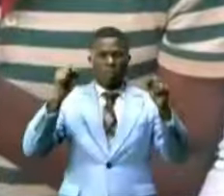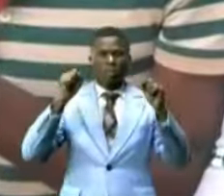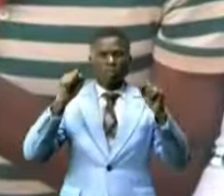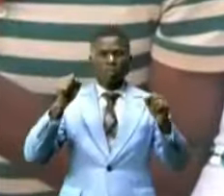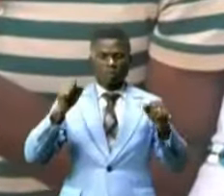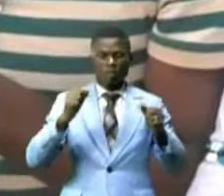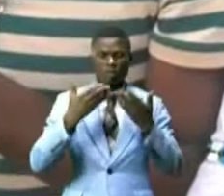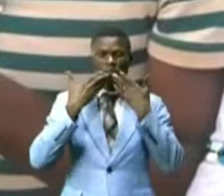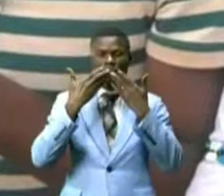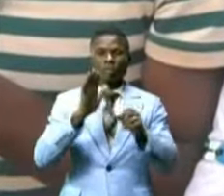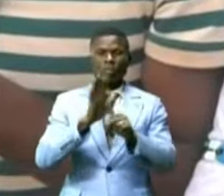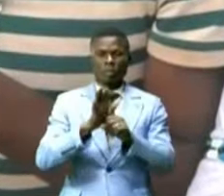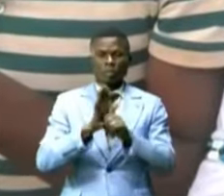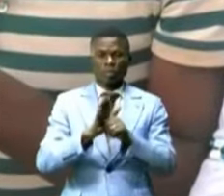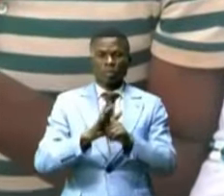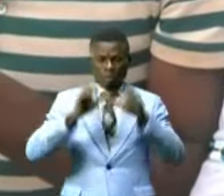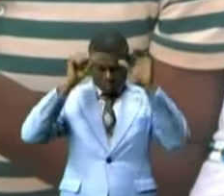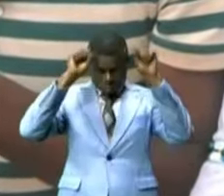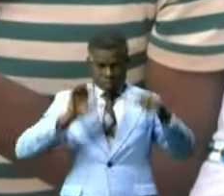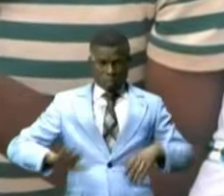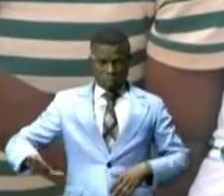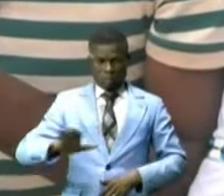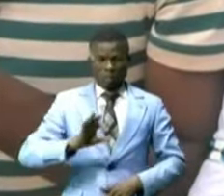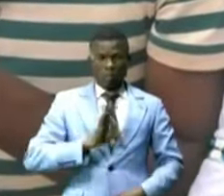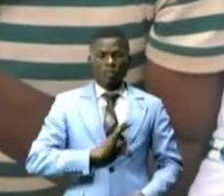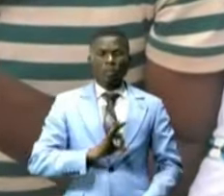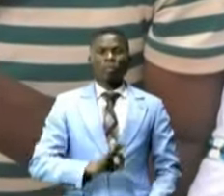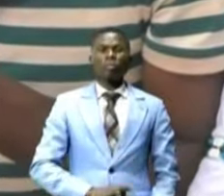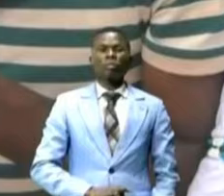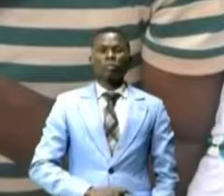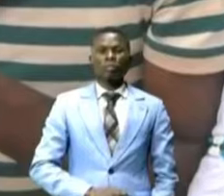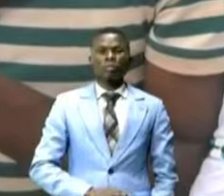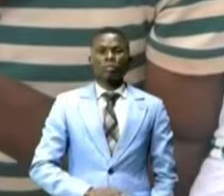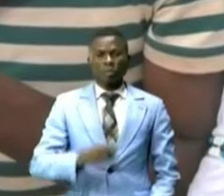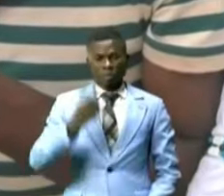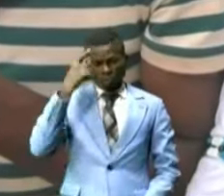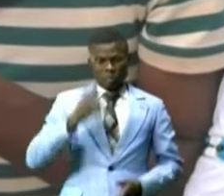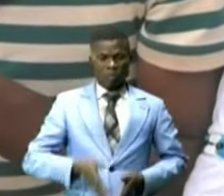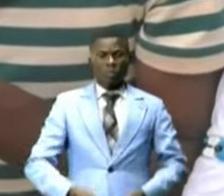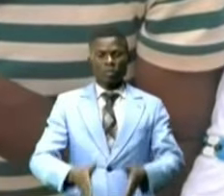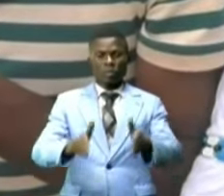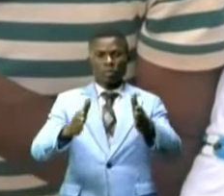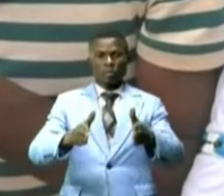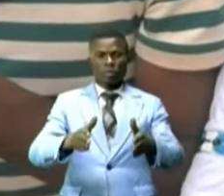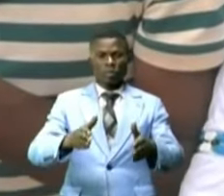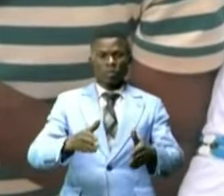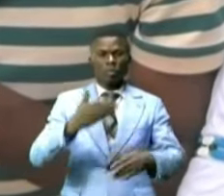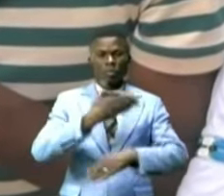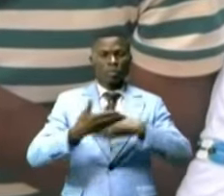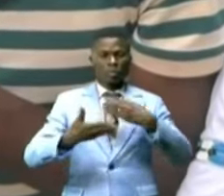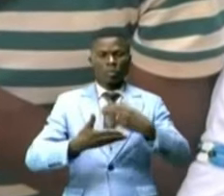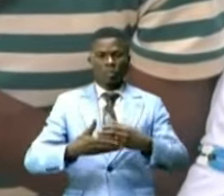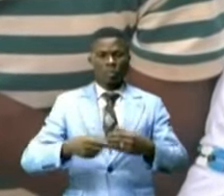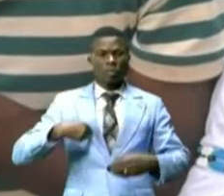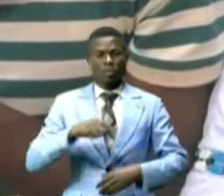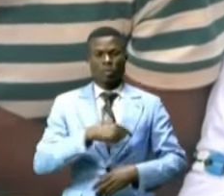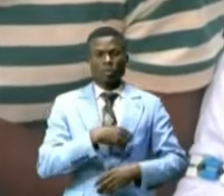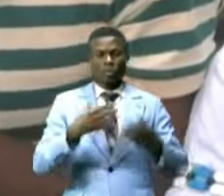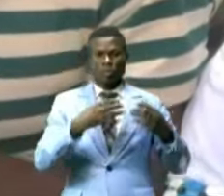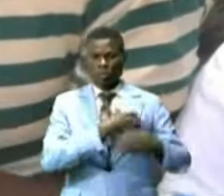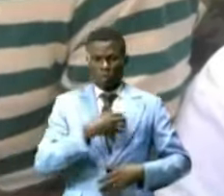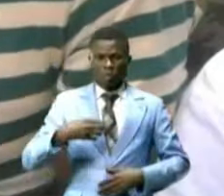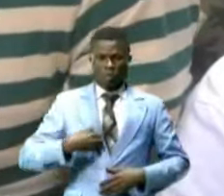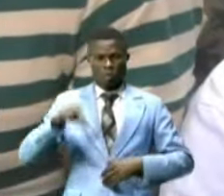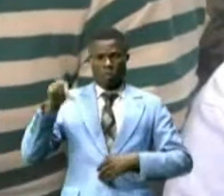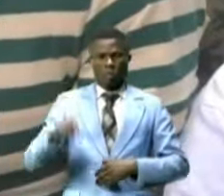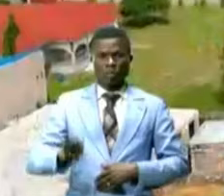Merci, merci, Mingina. Monsieur le Président Félix Antoine Tshisekedi, on a dit là au salaire du son papa, tout ce que maman et à Bumba. Tous ces